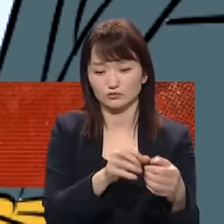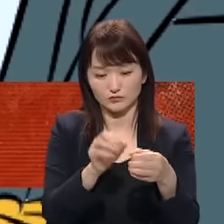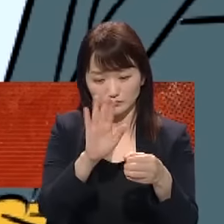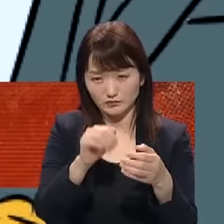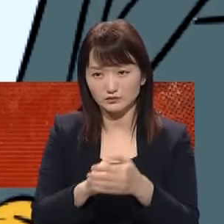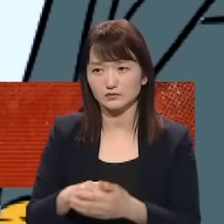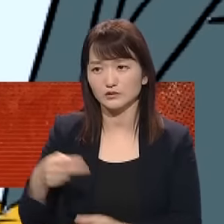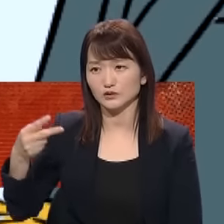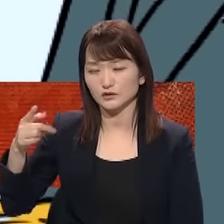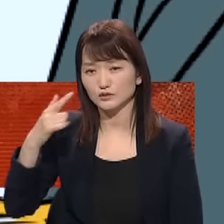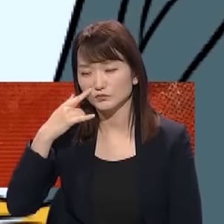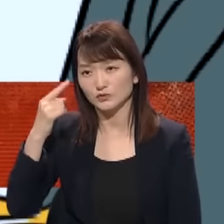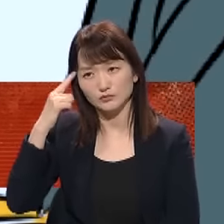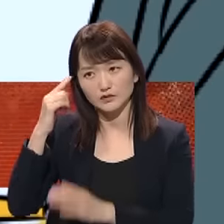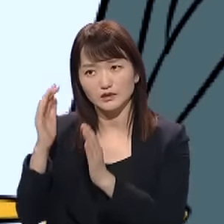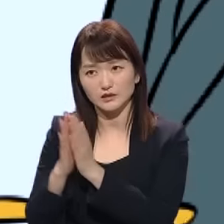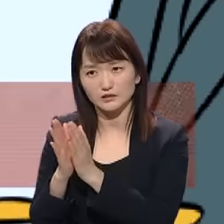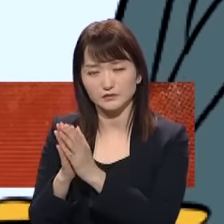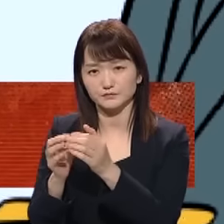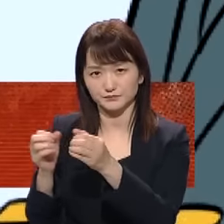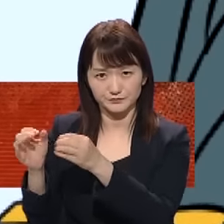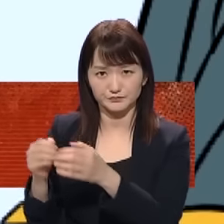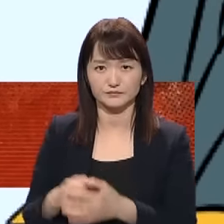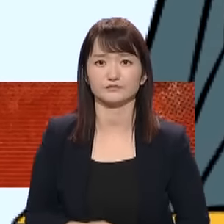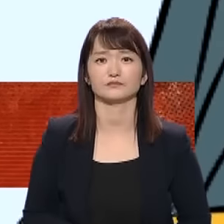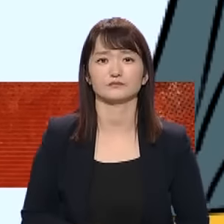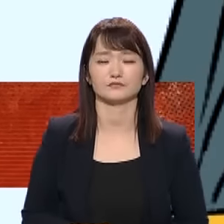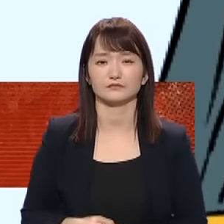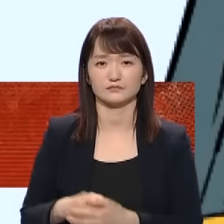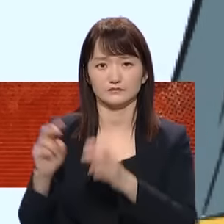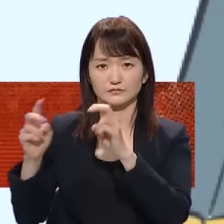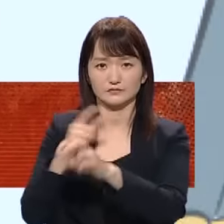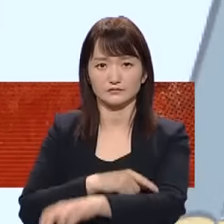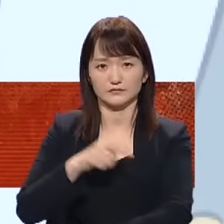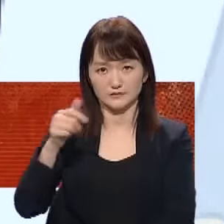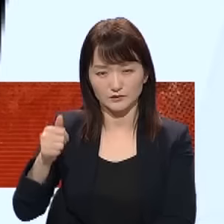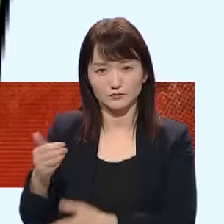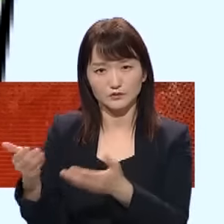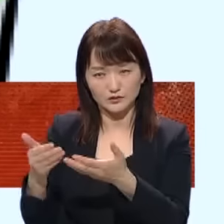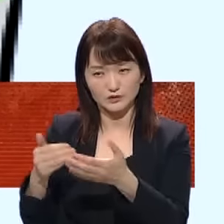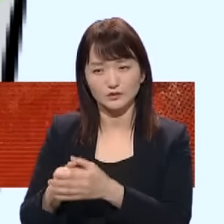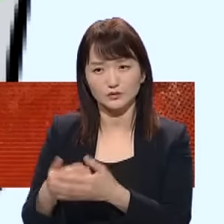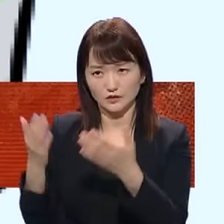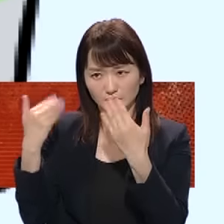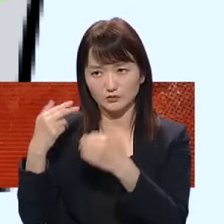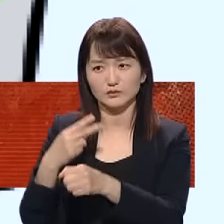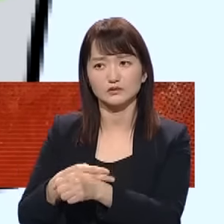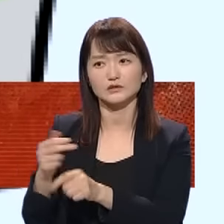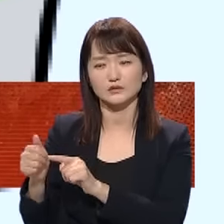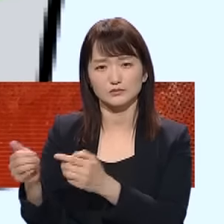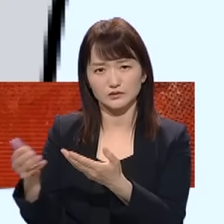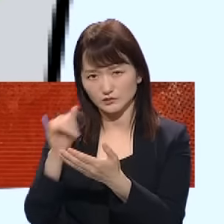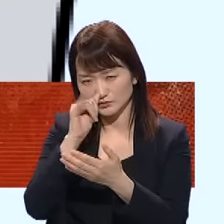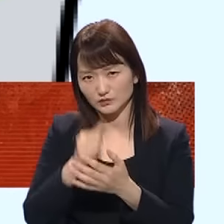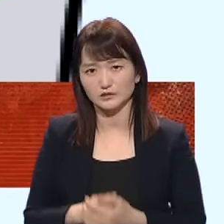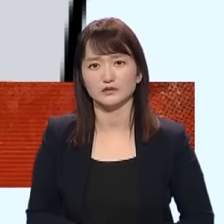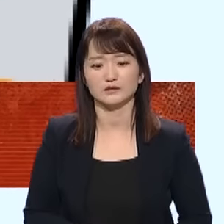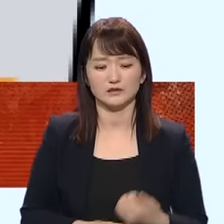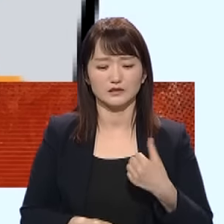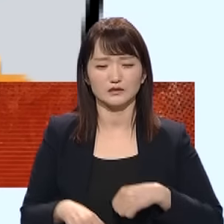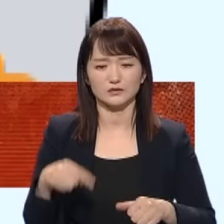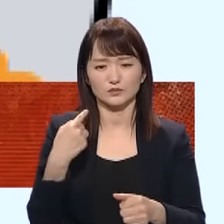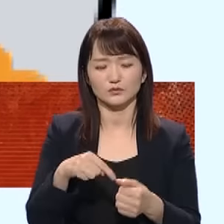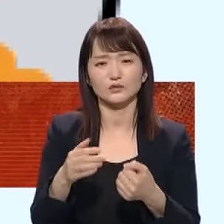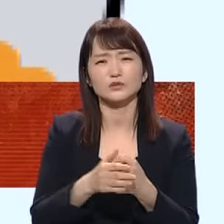예비 시부모님은 기업 임원과 학교 선생님으로 일하고 있는데도 우리도 아들 교육비 때문에 돈이 없다면서 친정에서